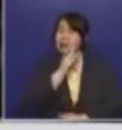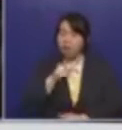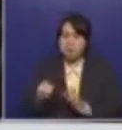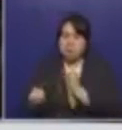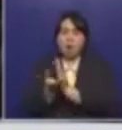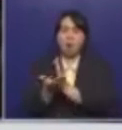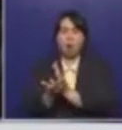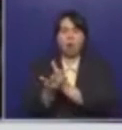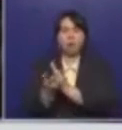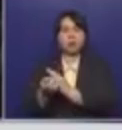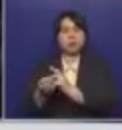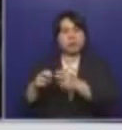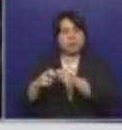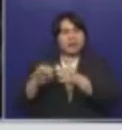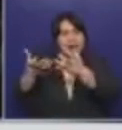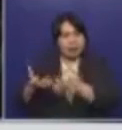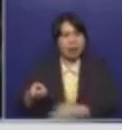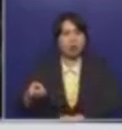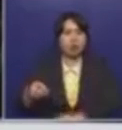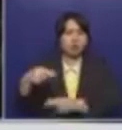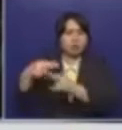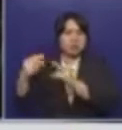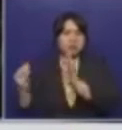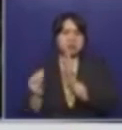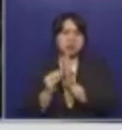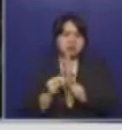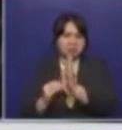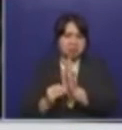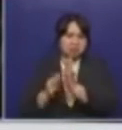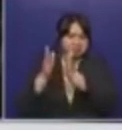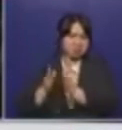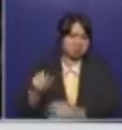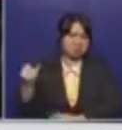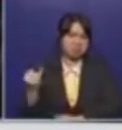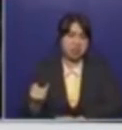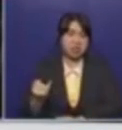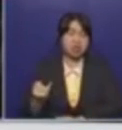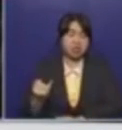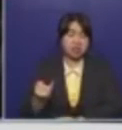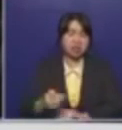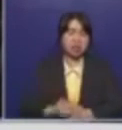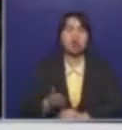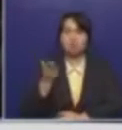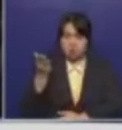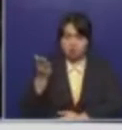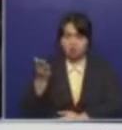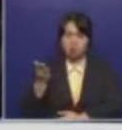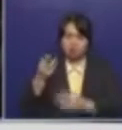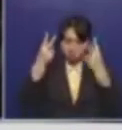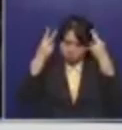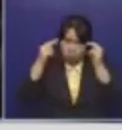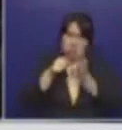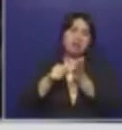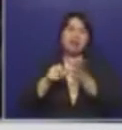ลือดดิฉันกลัวว่าท่านจะถูกจารึกในประวัติศาสตร์ว่าเป็นทรราชของแผ่นดินจึงขอท่านนายกรัฐมนตรีเร่งแก้ไขปัญ